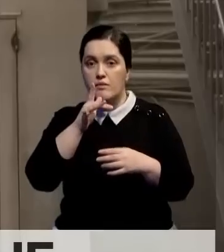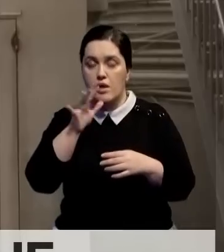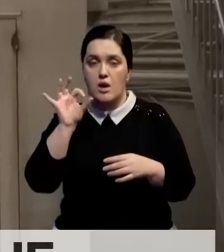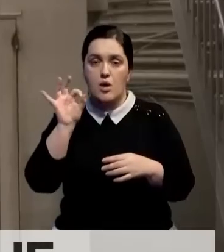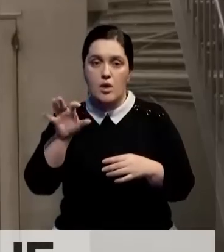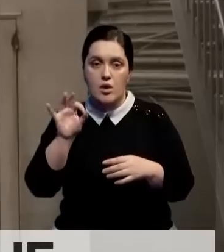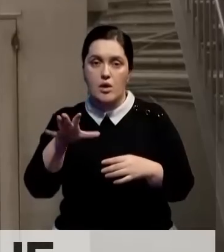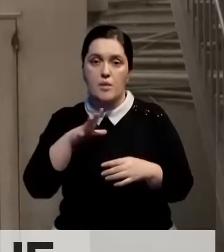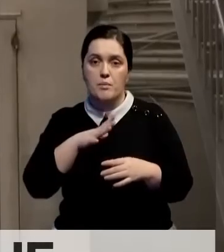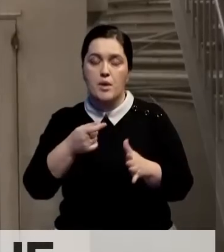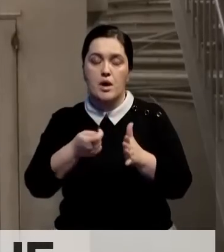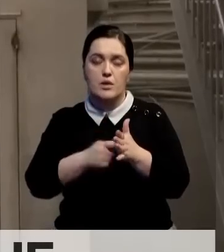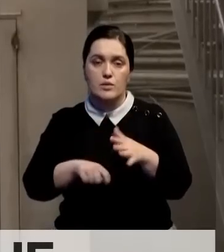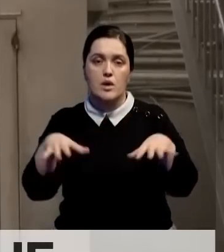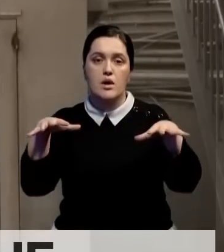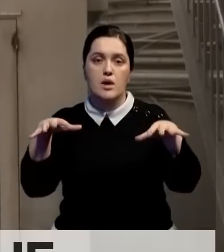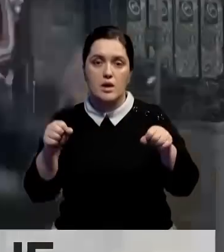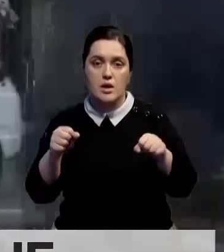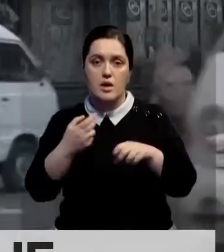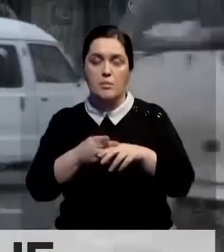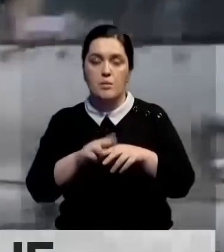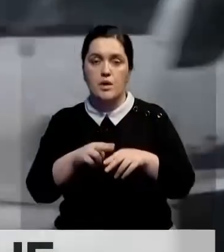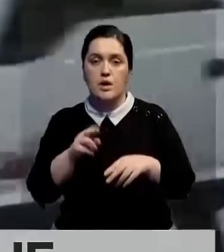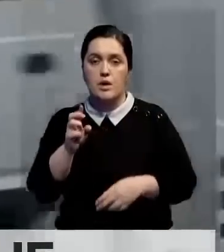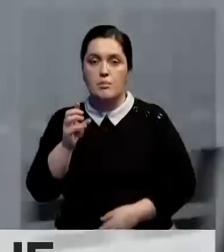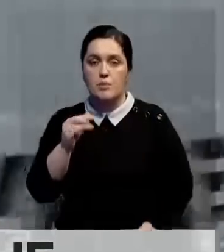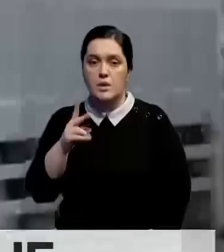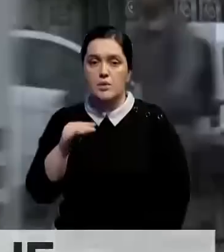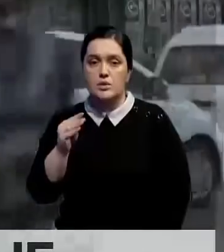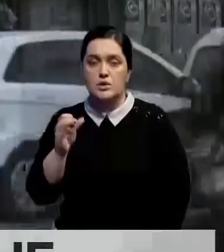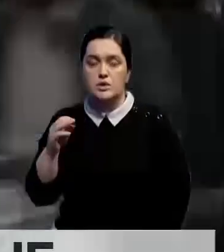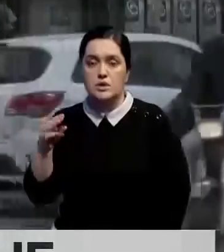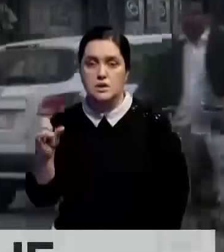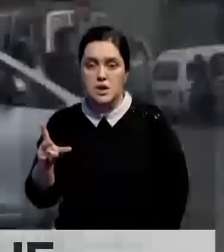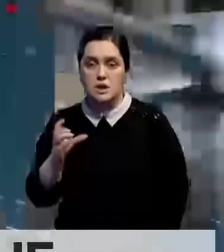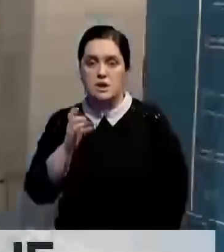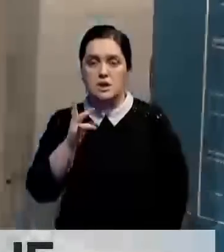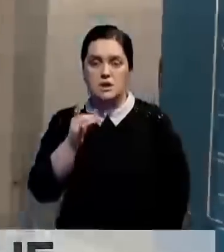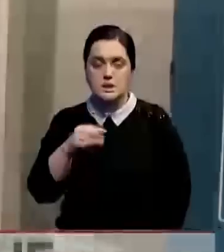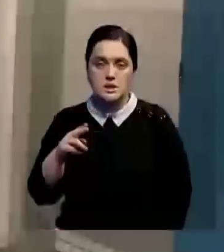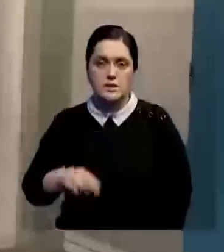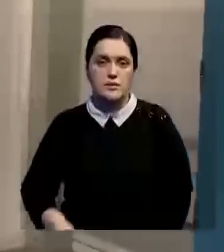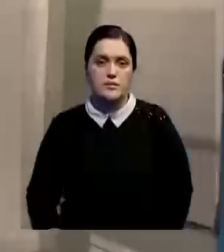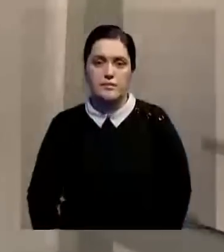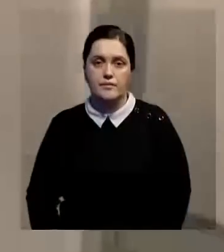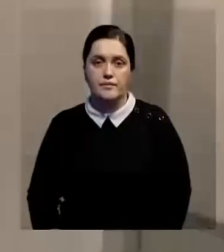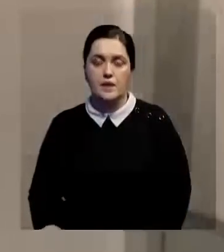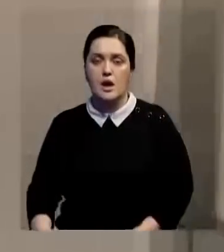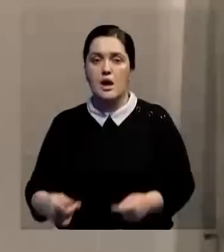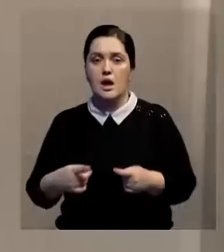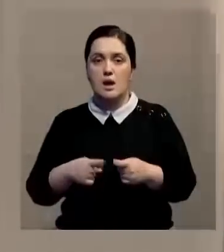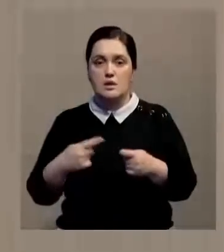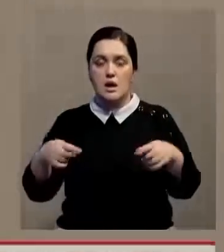произошло массовое отключение электричества в провинциях Белуджистан, Пенджаб и Синд. Затяжные